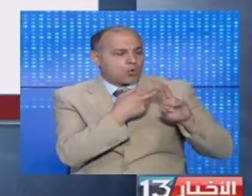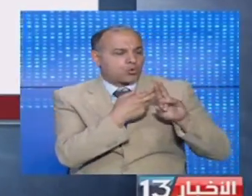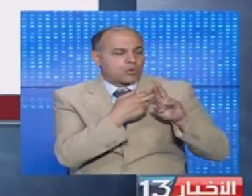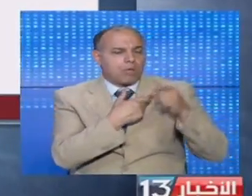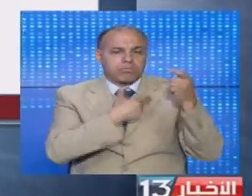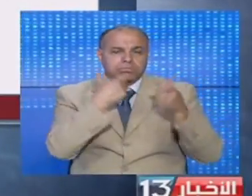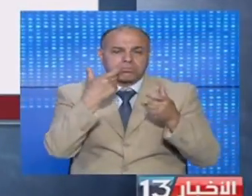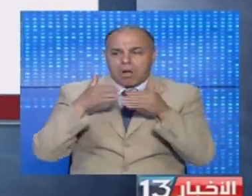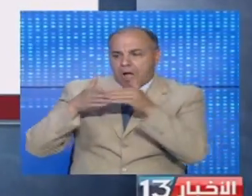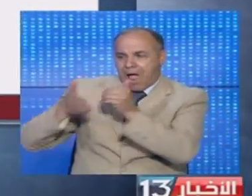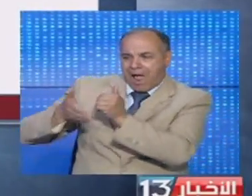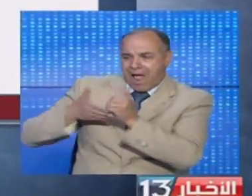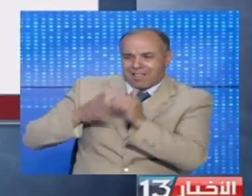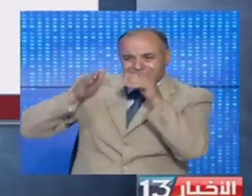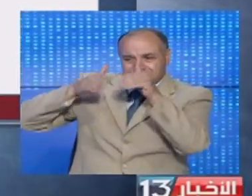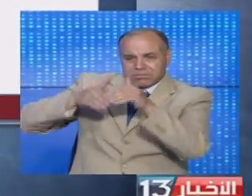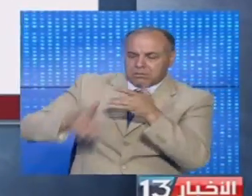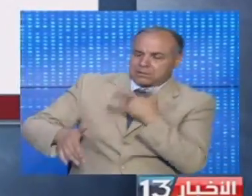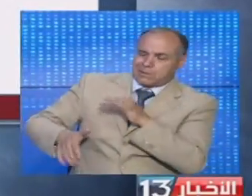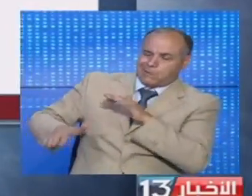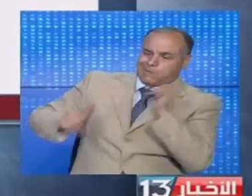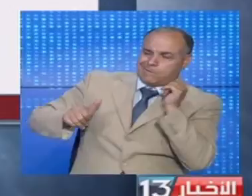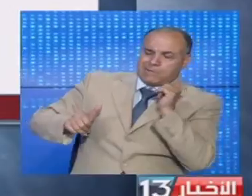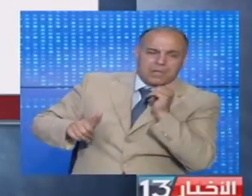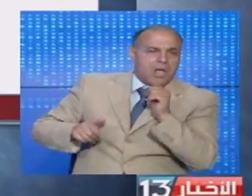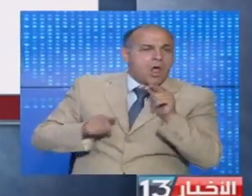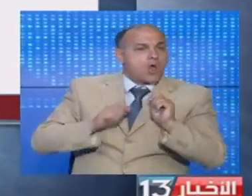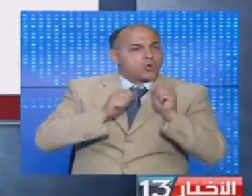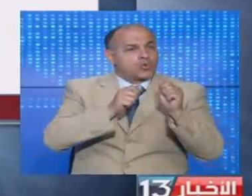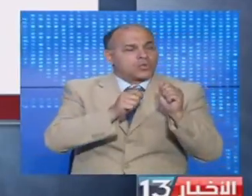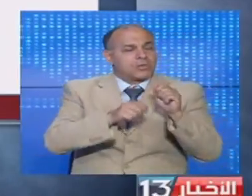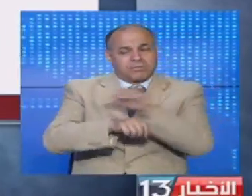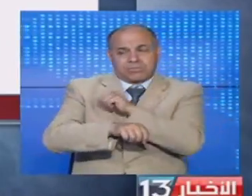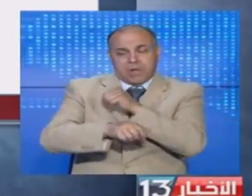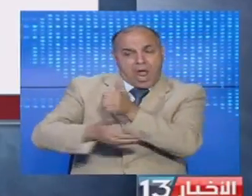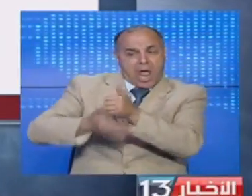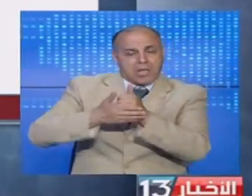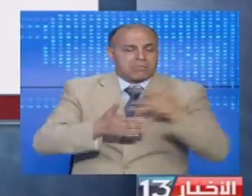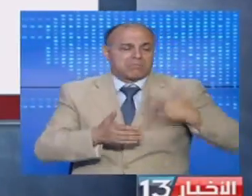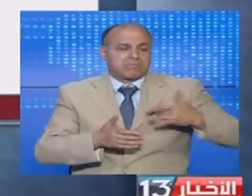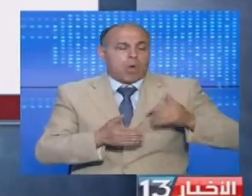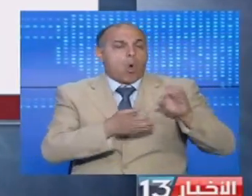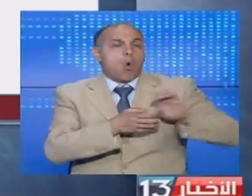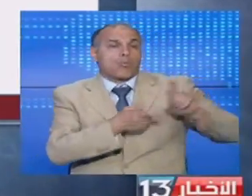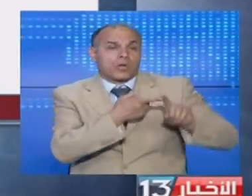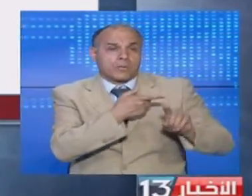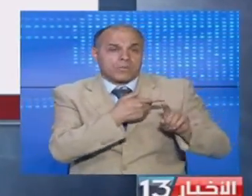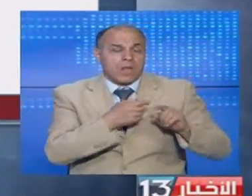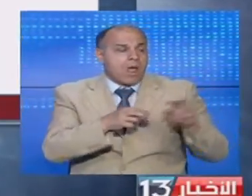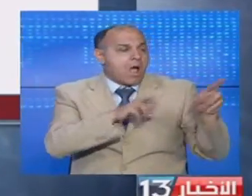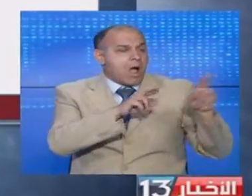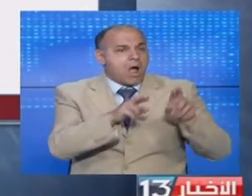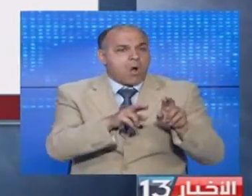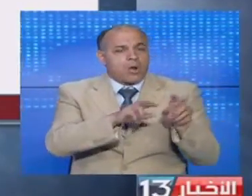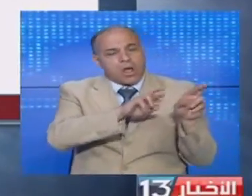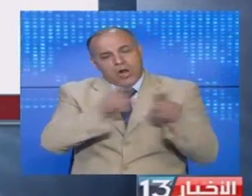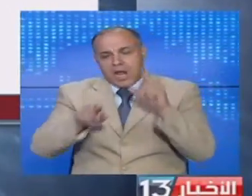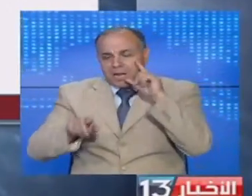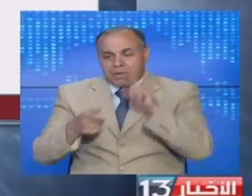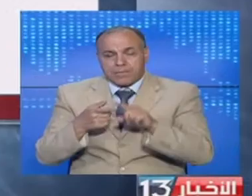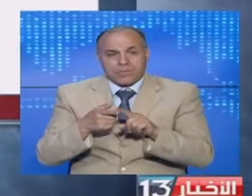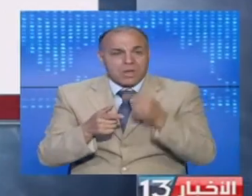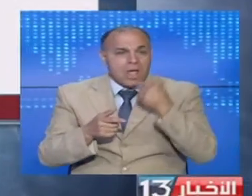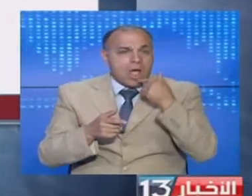نداءات الاستغاثه وعرقله جهود الاغاثه الانسانيه ودفعهم للعوده الى ليبيا